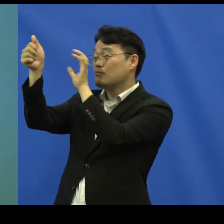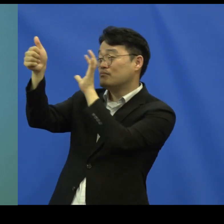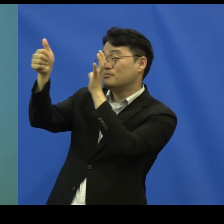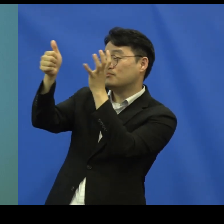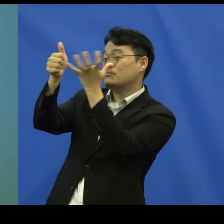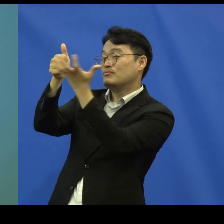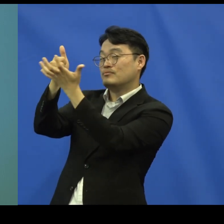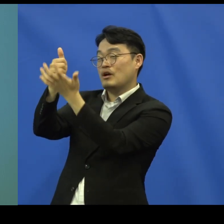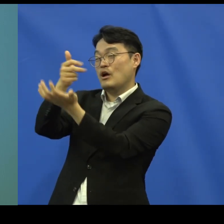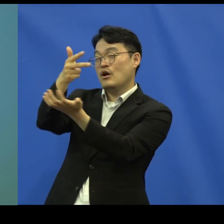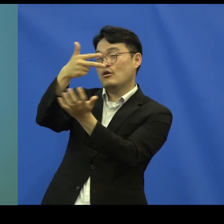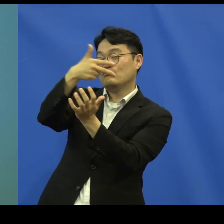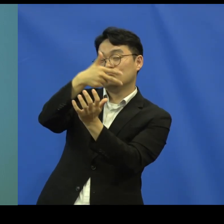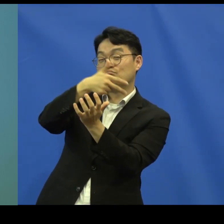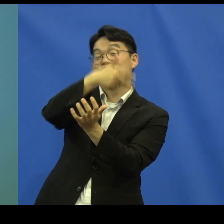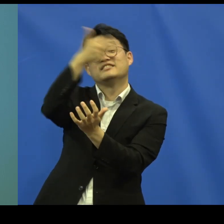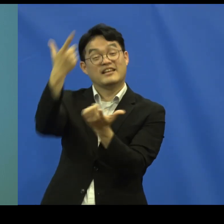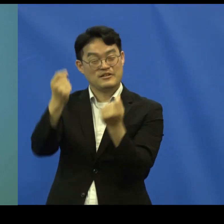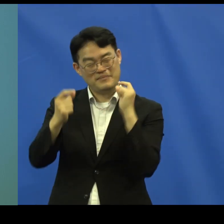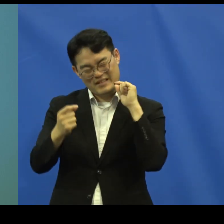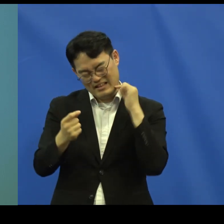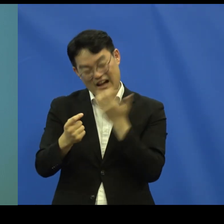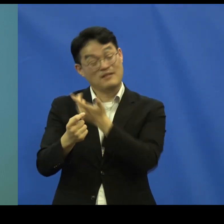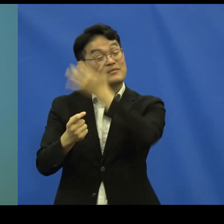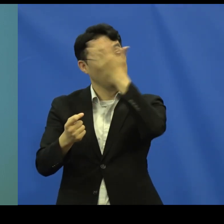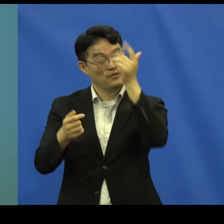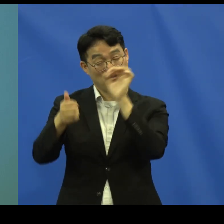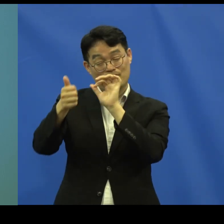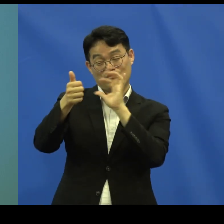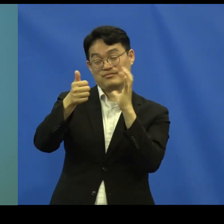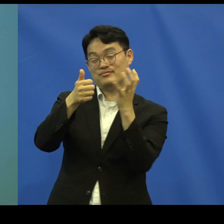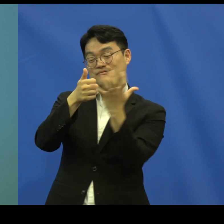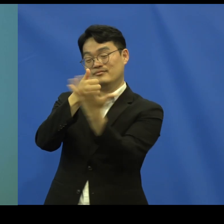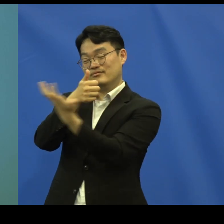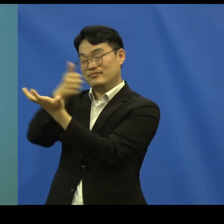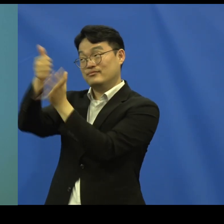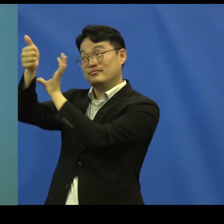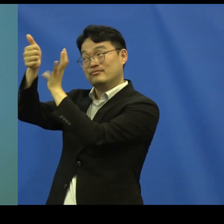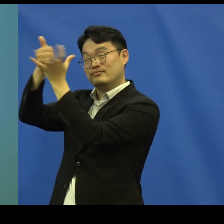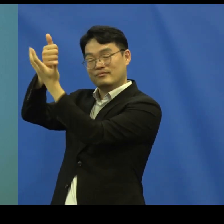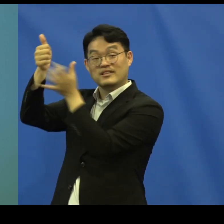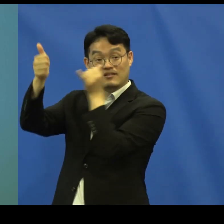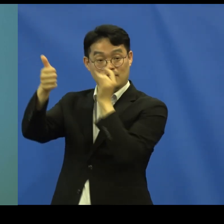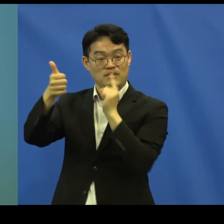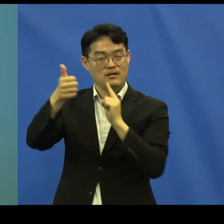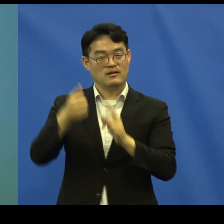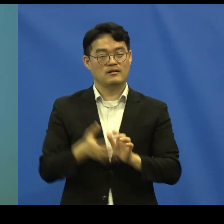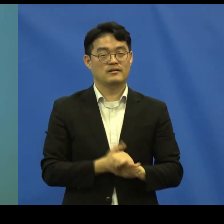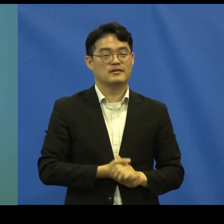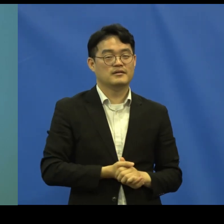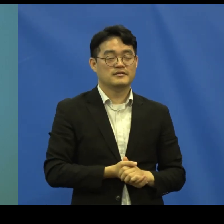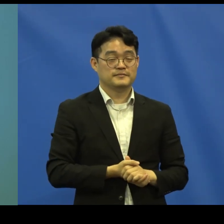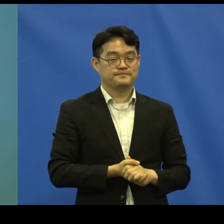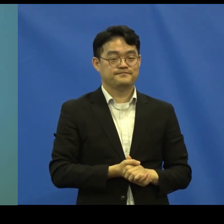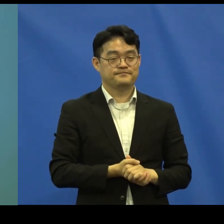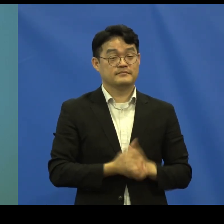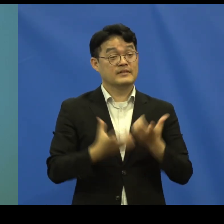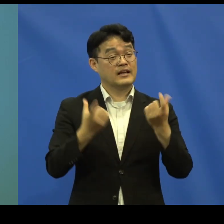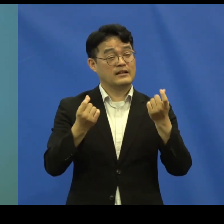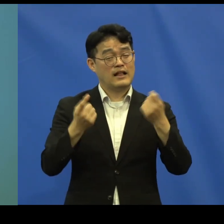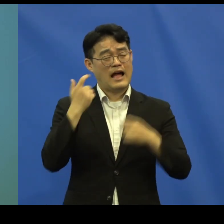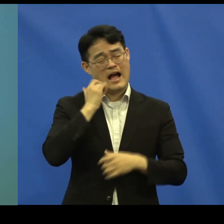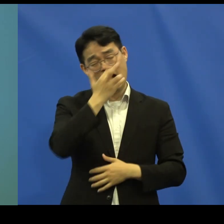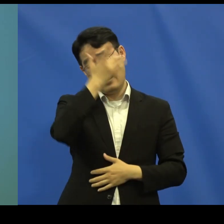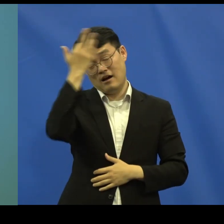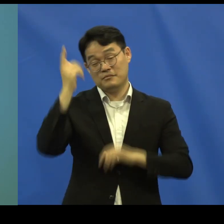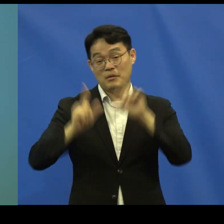때에 하나님이 물로 심판하지 않겠다는 언약의 표시가 무지개잖아요. 그러니까 그런 아주